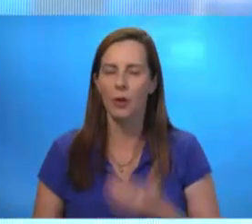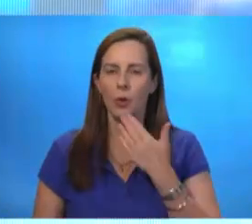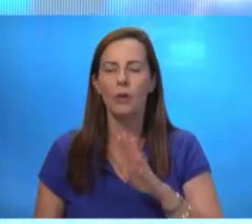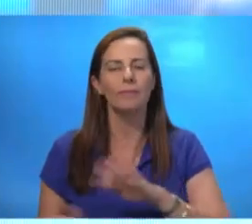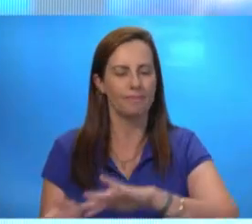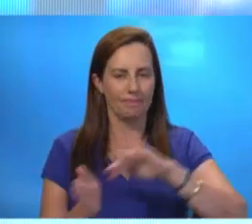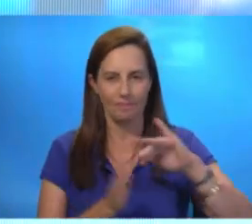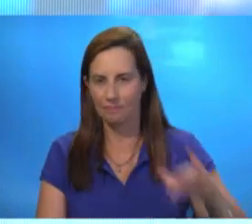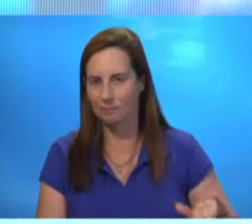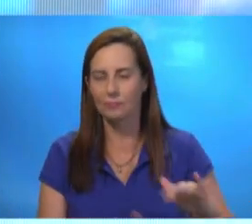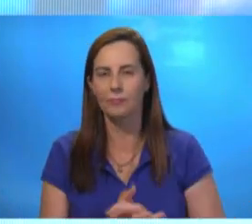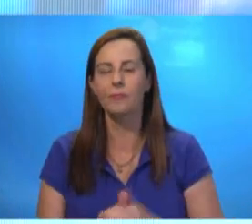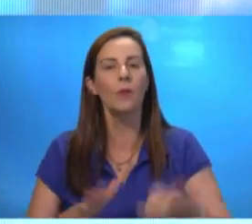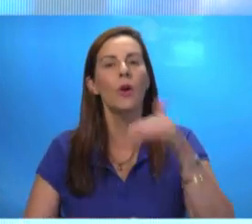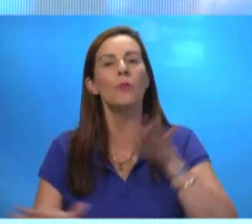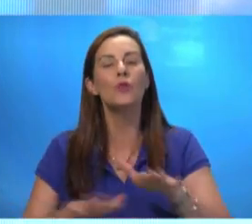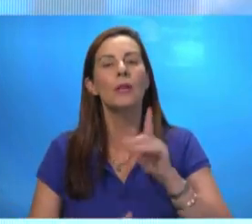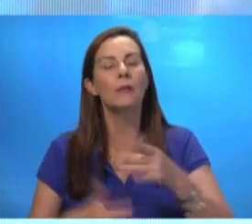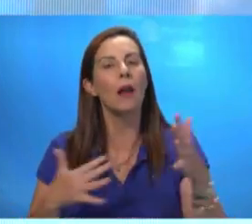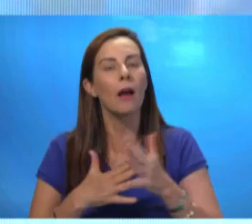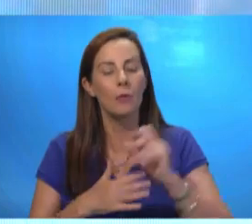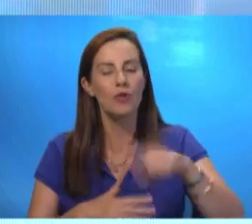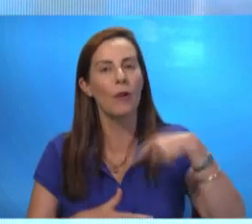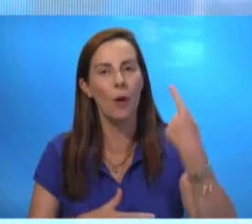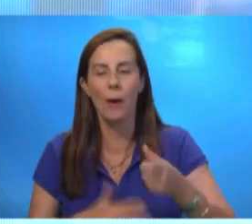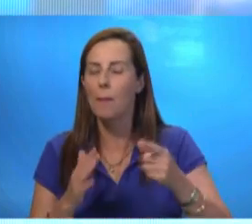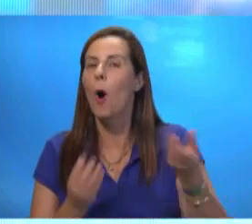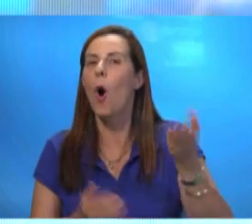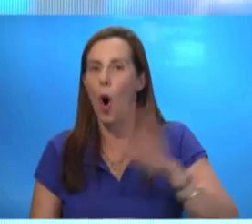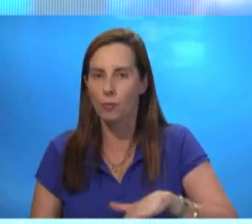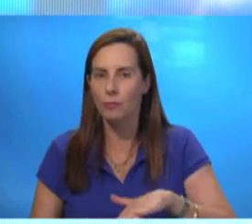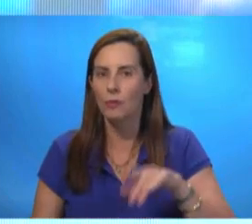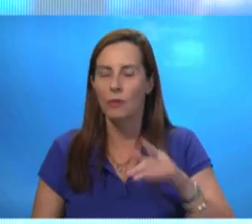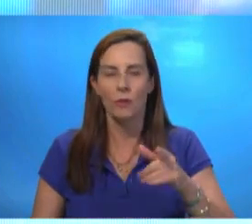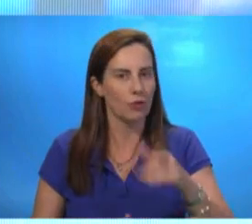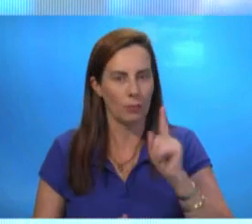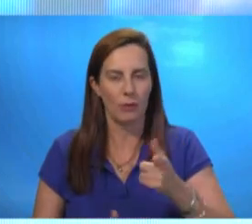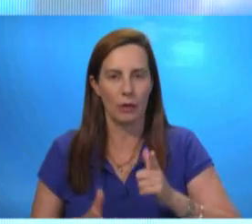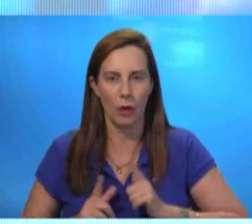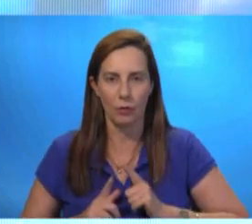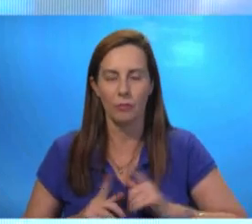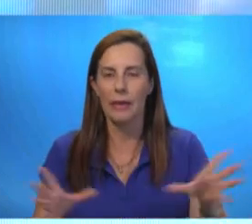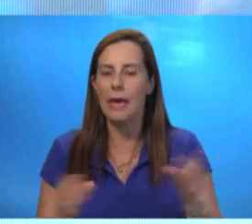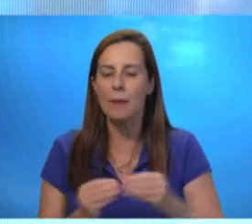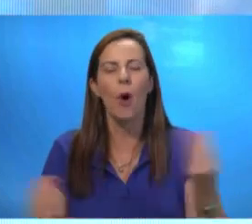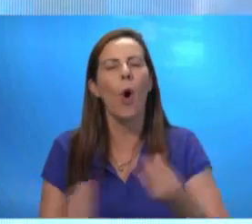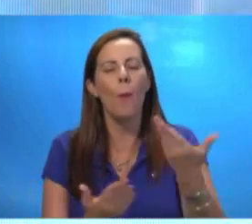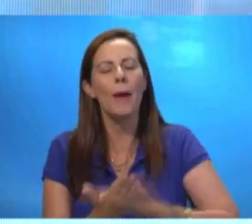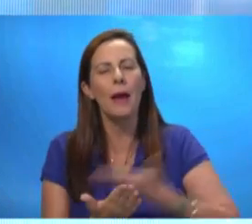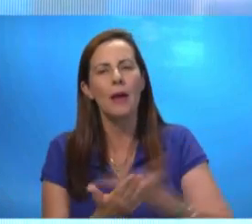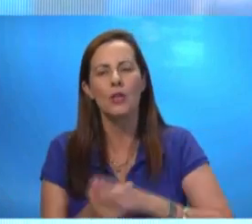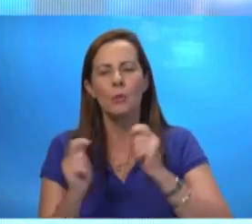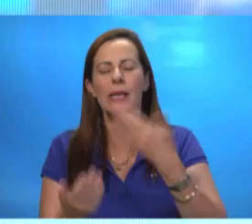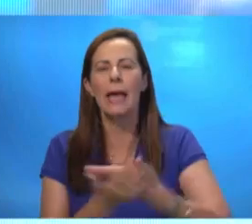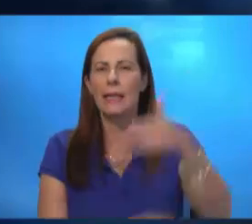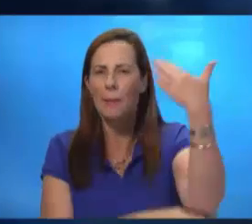עכשיו. ראש הממשלה צפוי להיחקר בשבוע הבא פעם נוספת, שם הוא צפוי להיות מאומת עם חומר שמוסרים עדי המדינה נגדו,